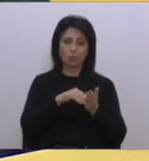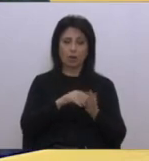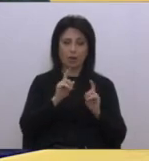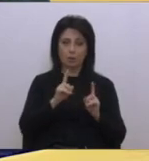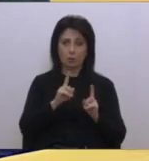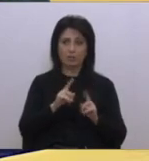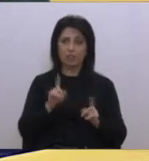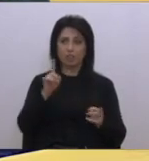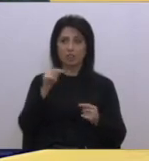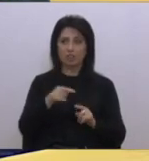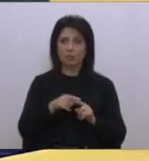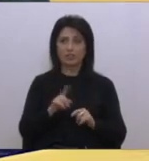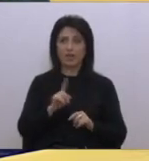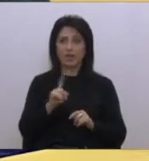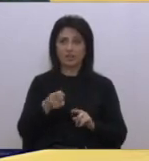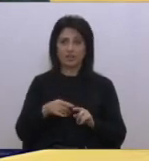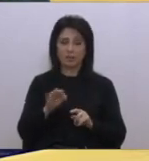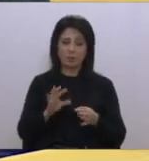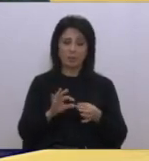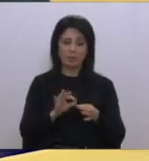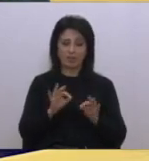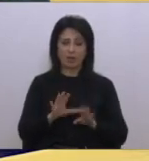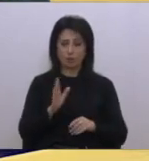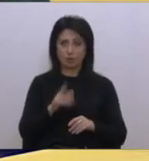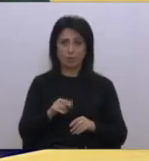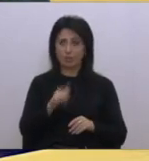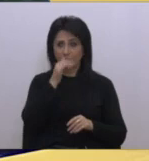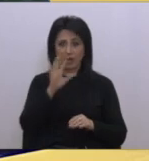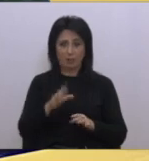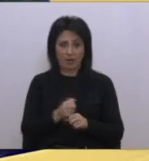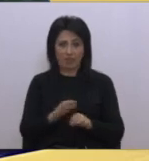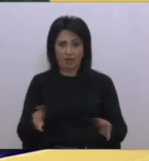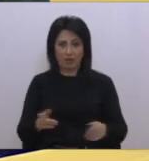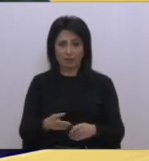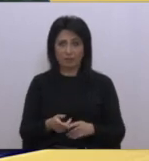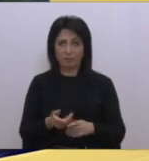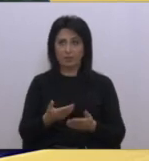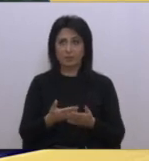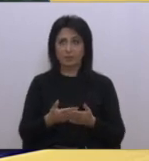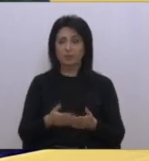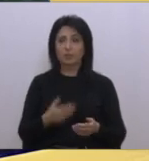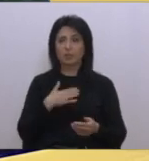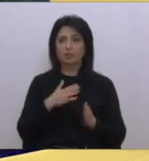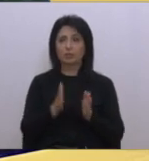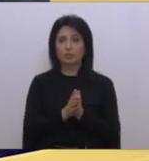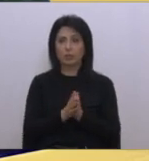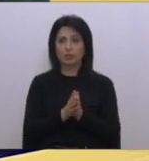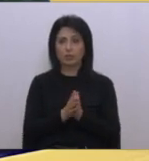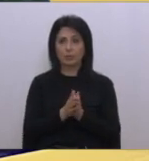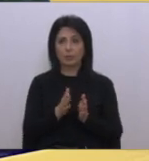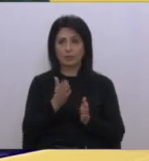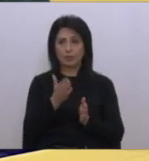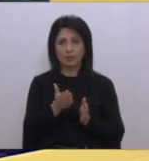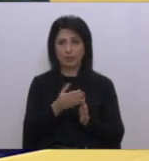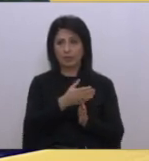და შესაბამისად ეხლა რაღაცის ამაზე მიმ არასწორი იქნება, მაშინ ვერაფერი ვერ გაგვიკეთებია. ამიტომ ჩემი თხოვნა იქნება თქვენ